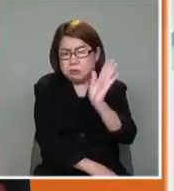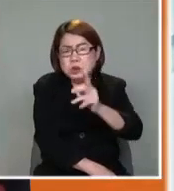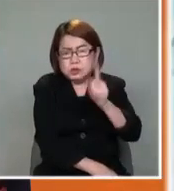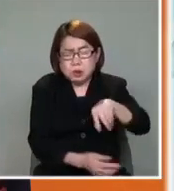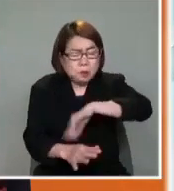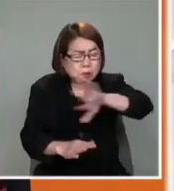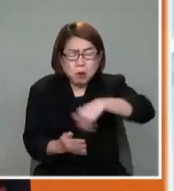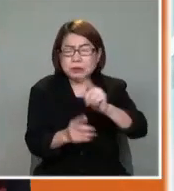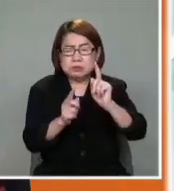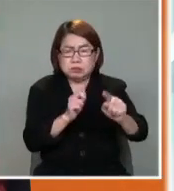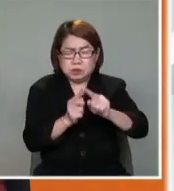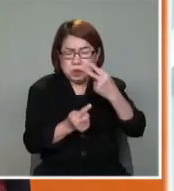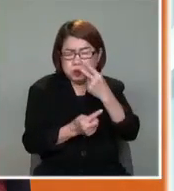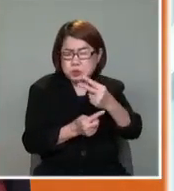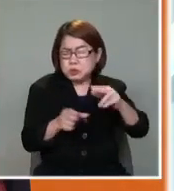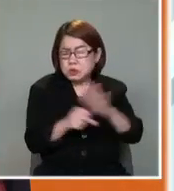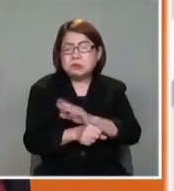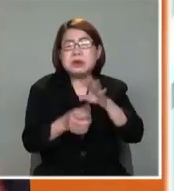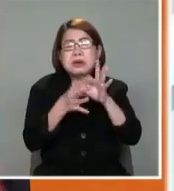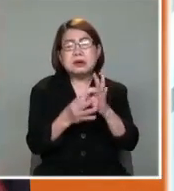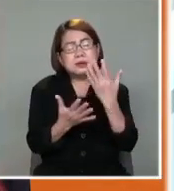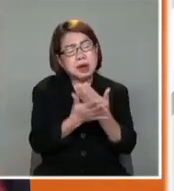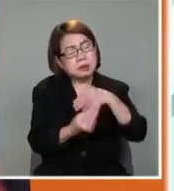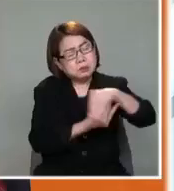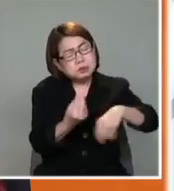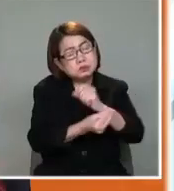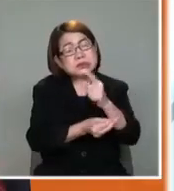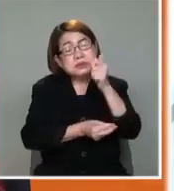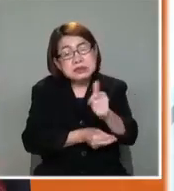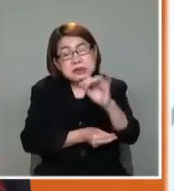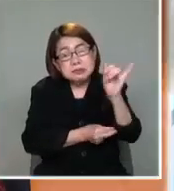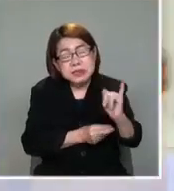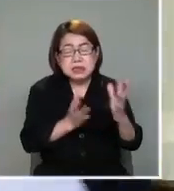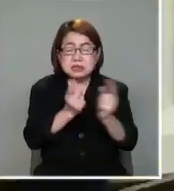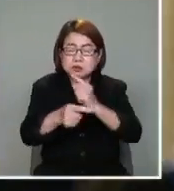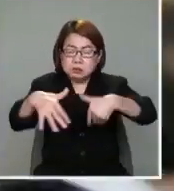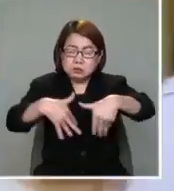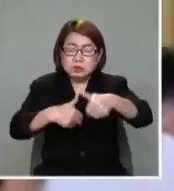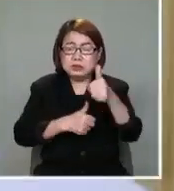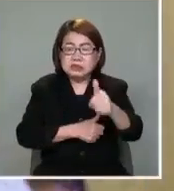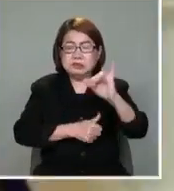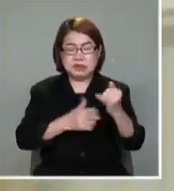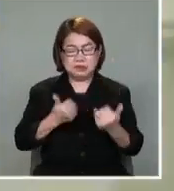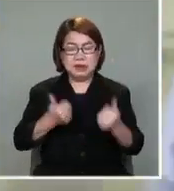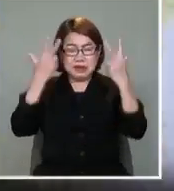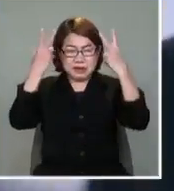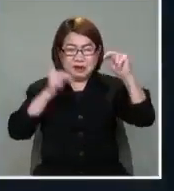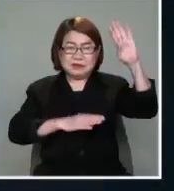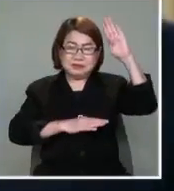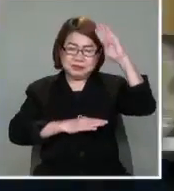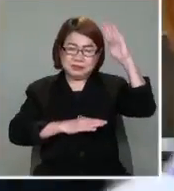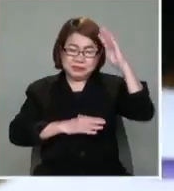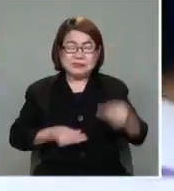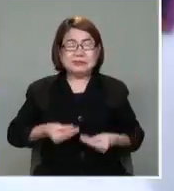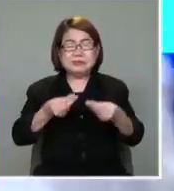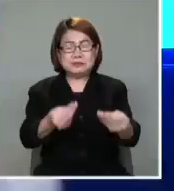าจะเป็นเศรษฐกิจหรือว่าสังคมด้วยขณะเดียวกันวันนี้ค่ะท่านนายกรัฐมนตรีก็ได้เป็นประธานในการมอบกรมธรรม์ให้กับแพทย์แล้วก็บุค